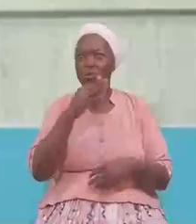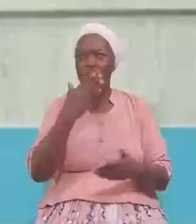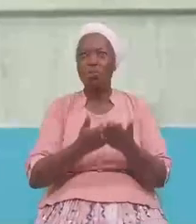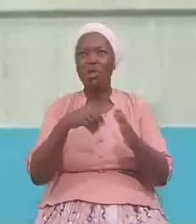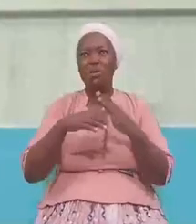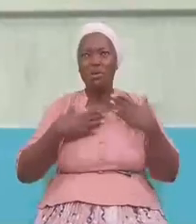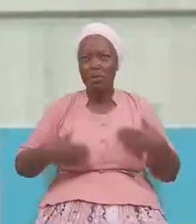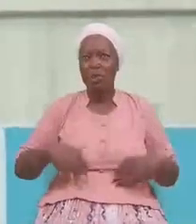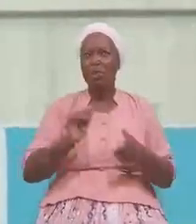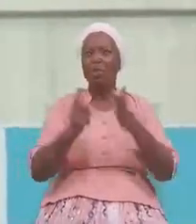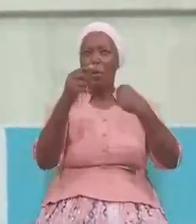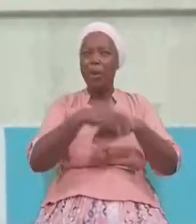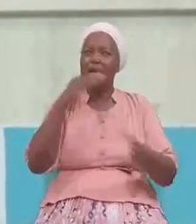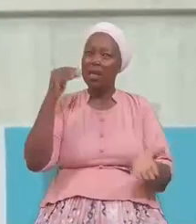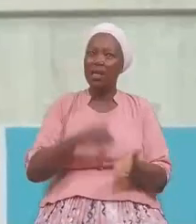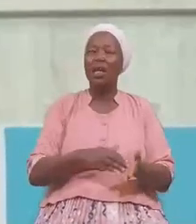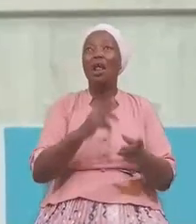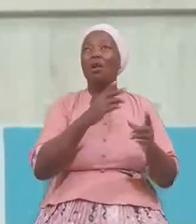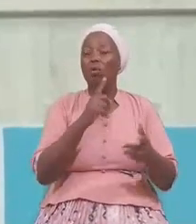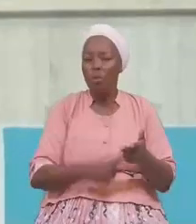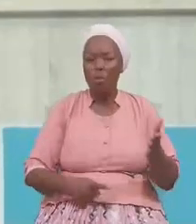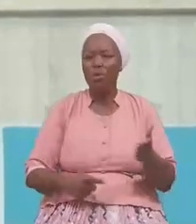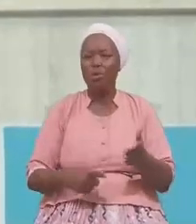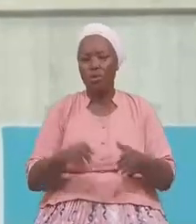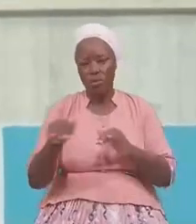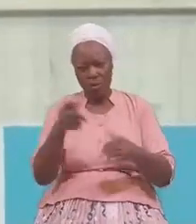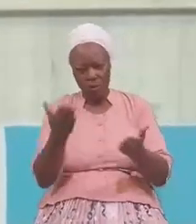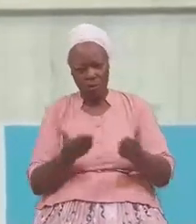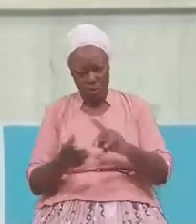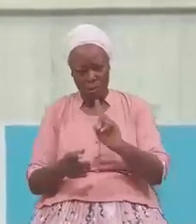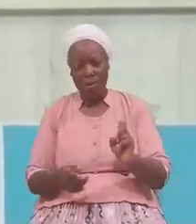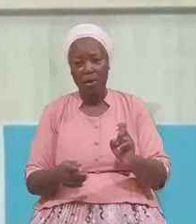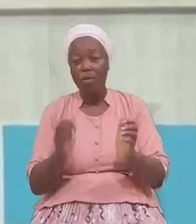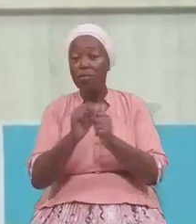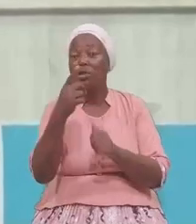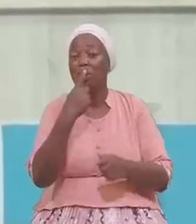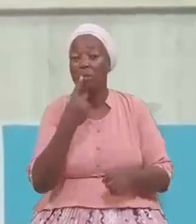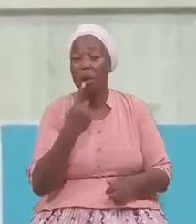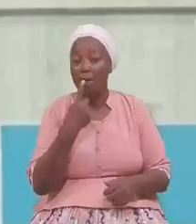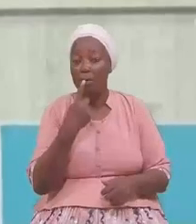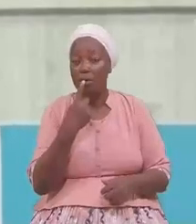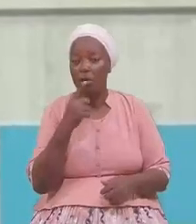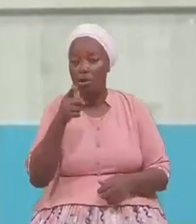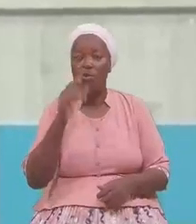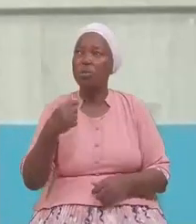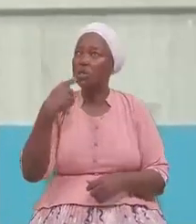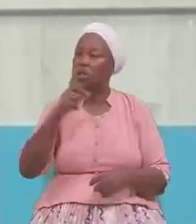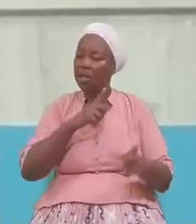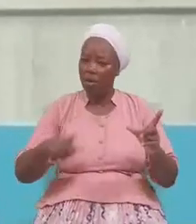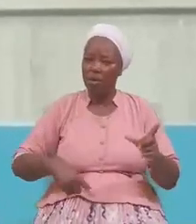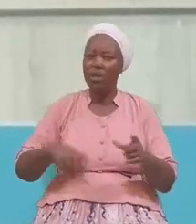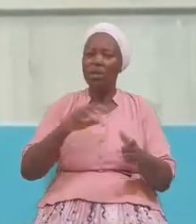reprenne vie. Que veux-tu de ta bouche? Tu dois le lui dire. Voici ce